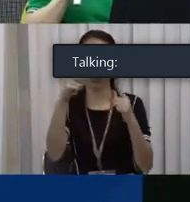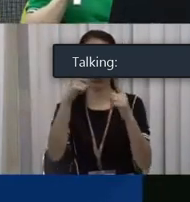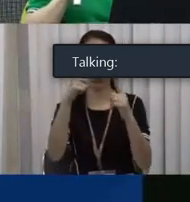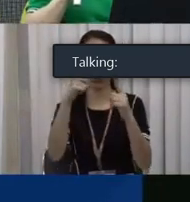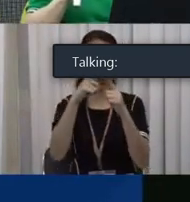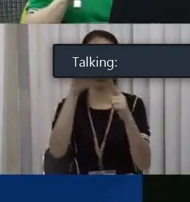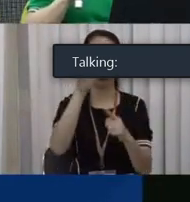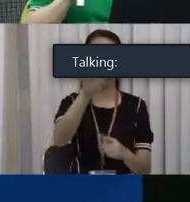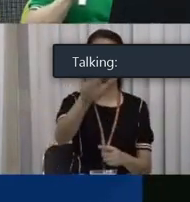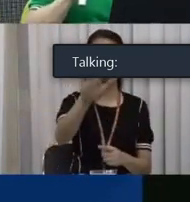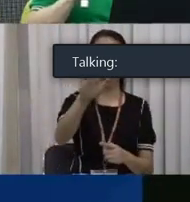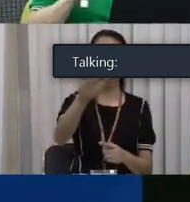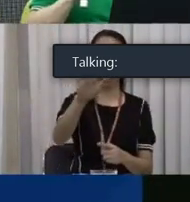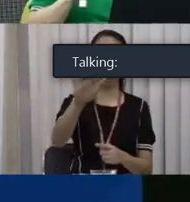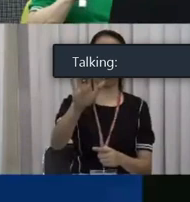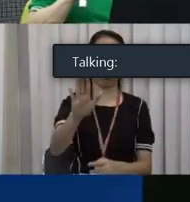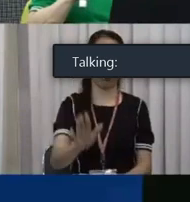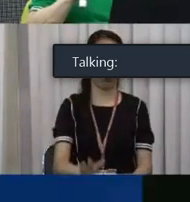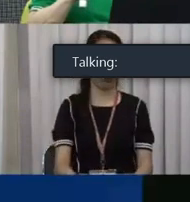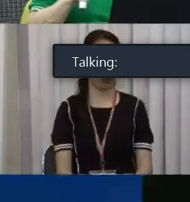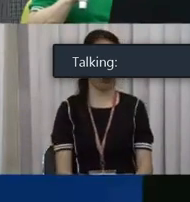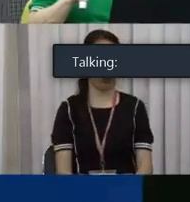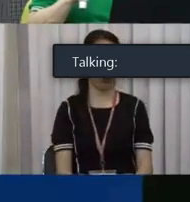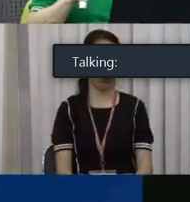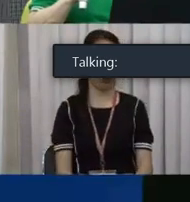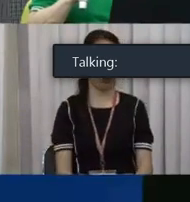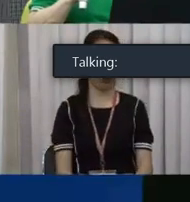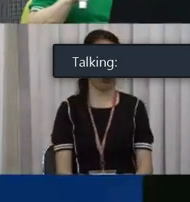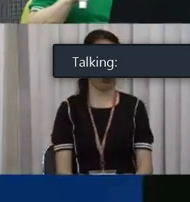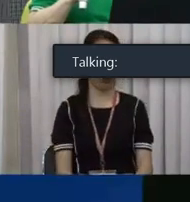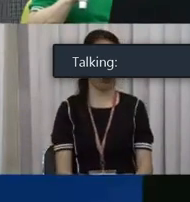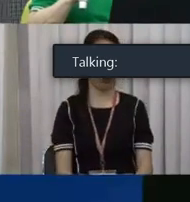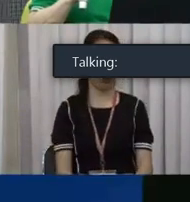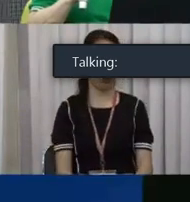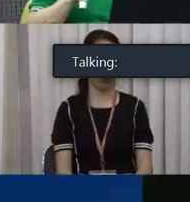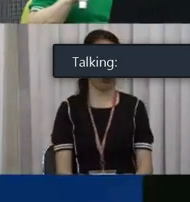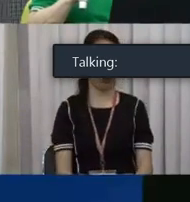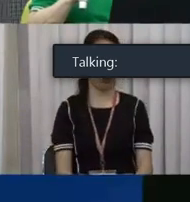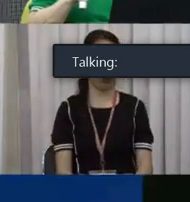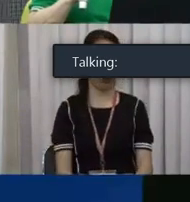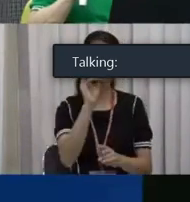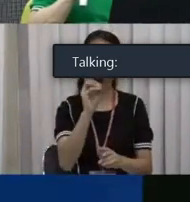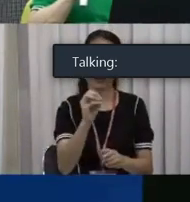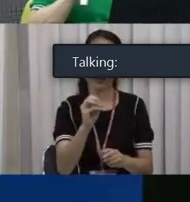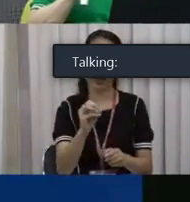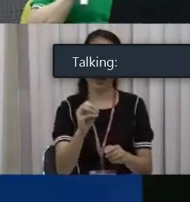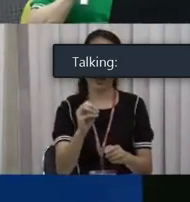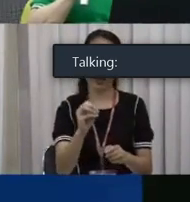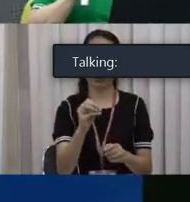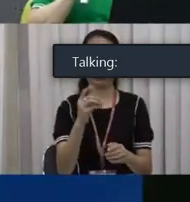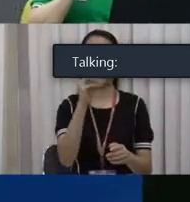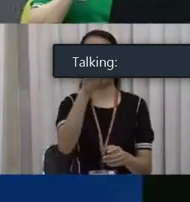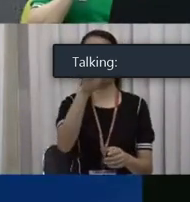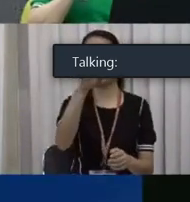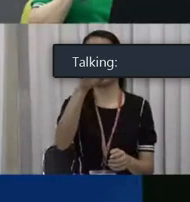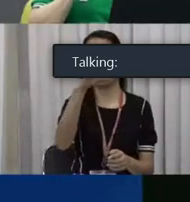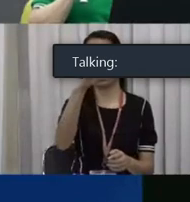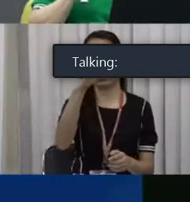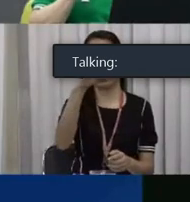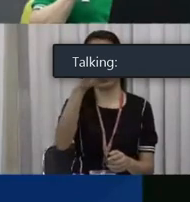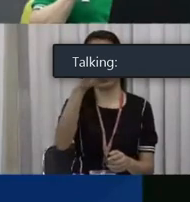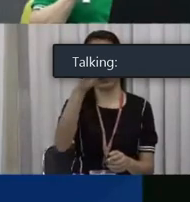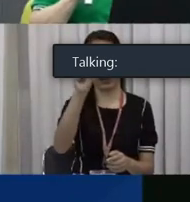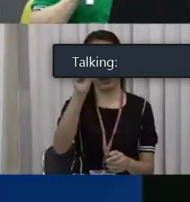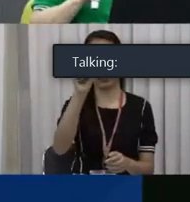kung nagtrabaho na ta, usapod na nga makita nga ang usa ka tao kung respetado ba siya. Kung dili ang